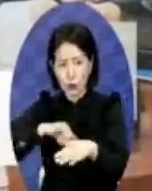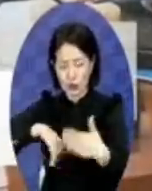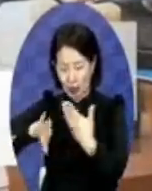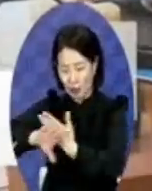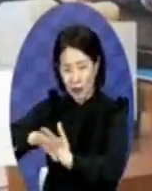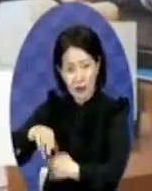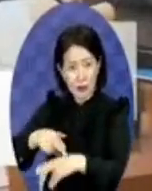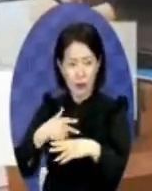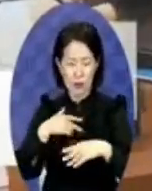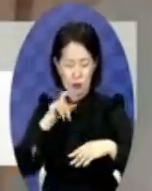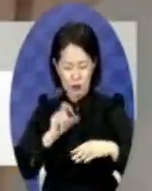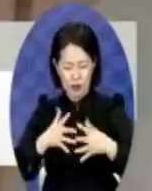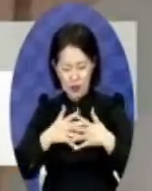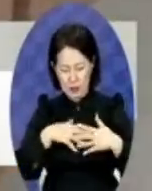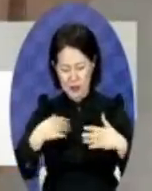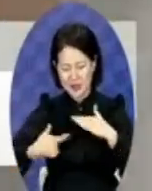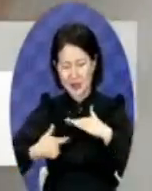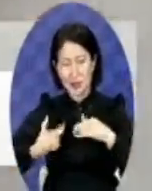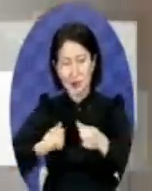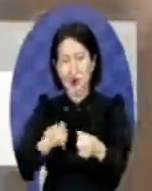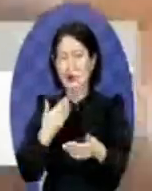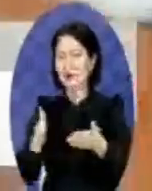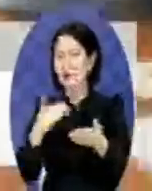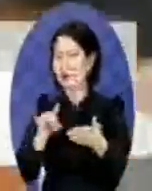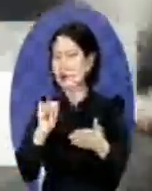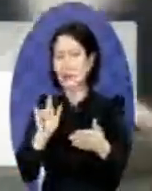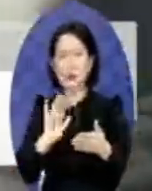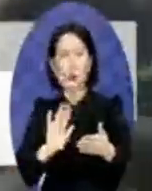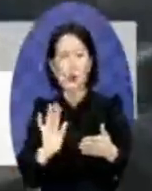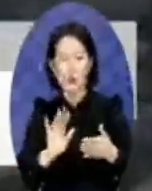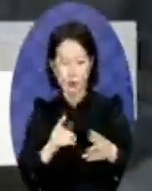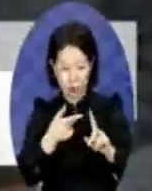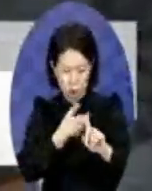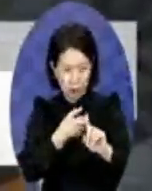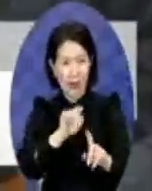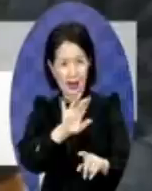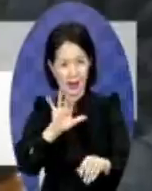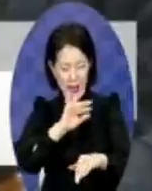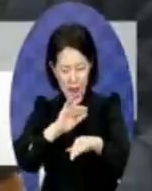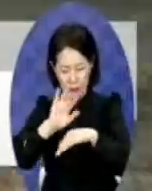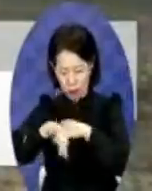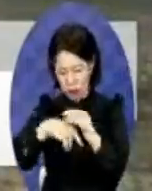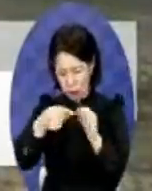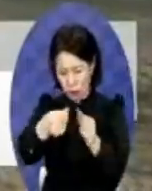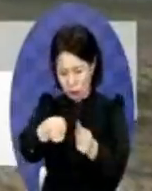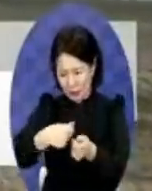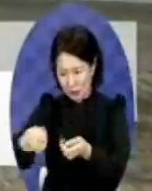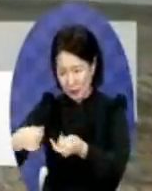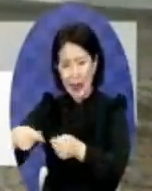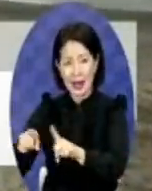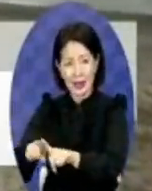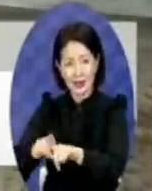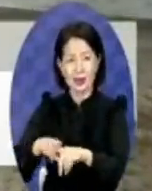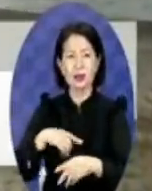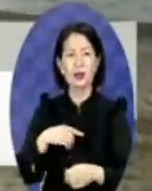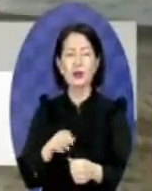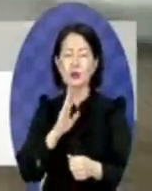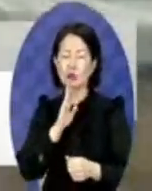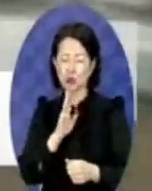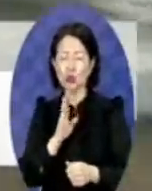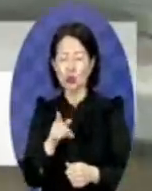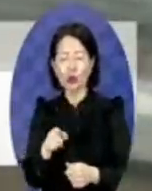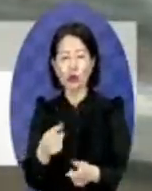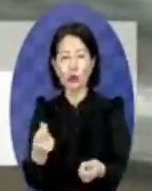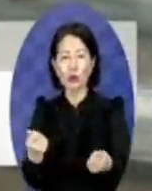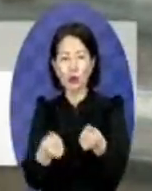түмнийхээ татварын мөнгийг хит их өргөхгүй, холбоотнууд өөрсдийн аюулгүй байдлыг хангахтаа тодорхой зардлыг гаргадаг байх нь шударга байна